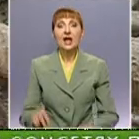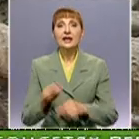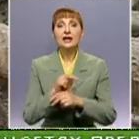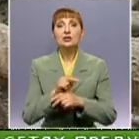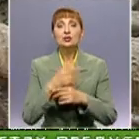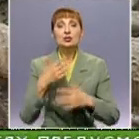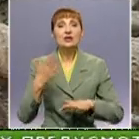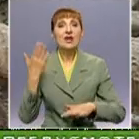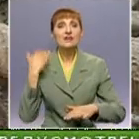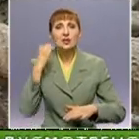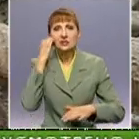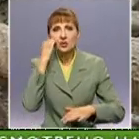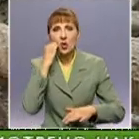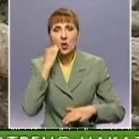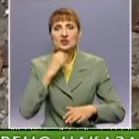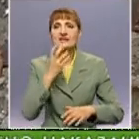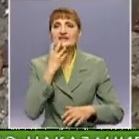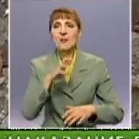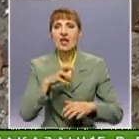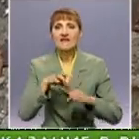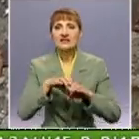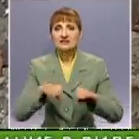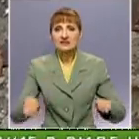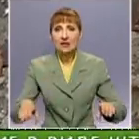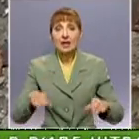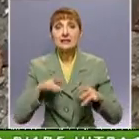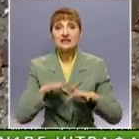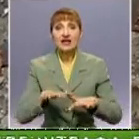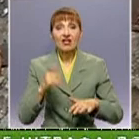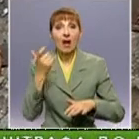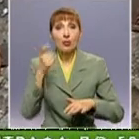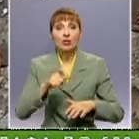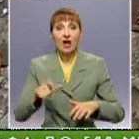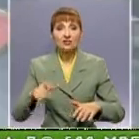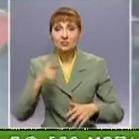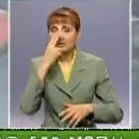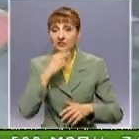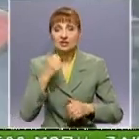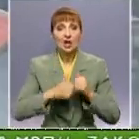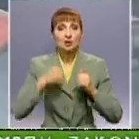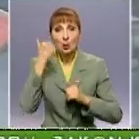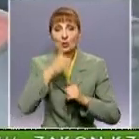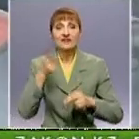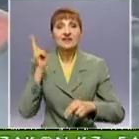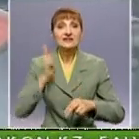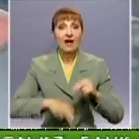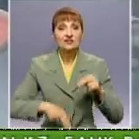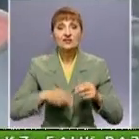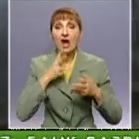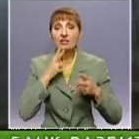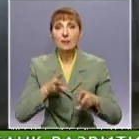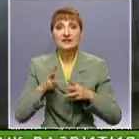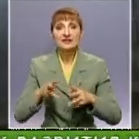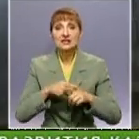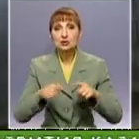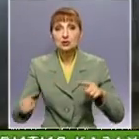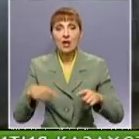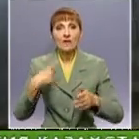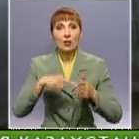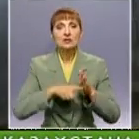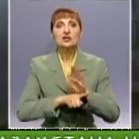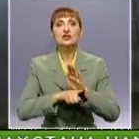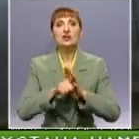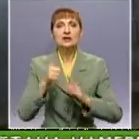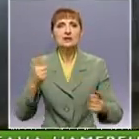Реконструкция уже давно изношенных тепловых сетей – дело для коммунальщиков привычное. Ежегодно, как только заканчивается отопительный сезон, в городе